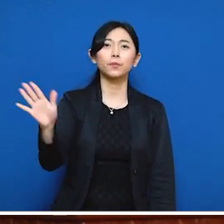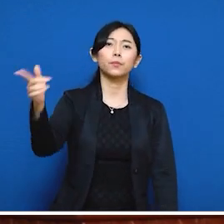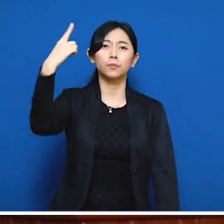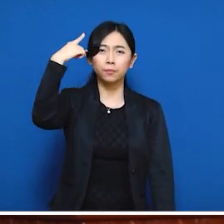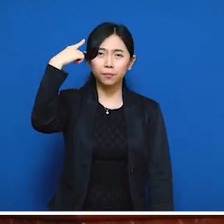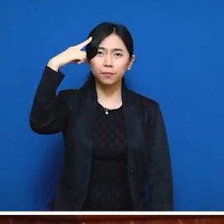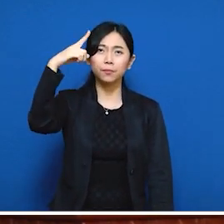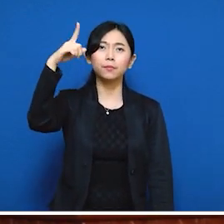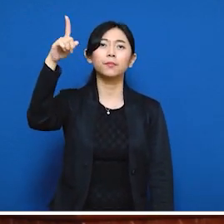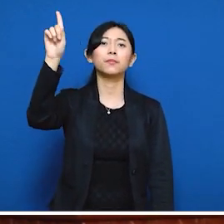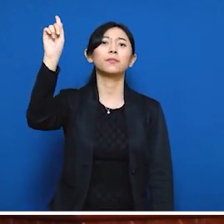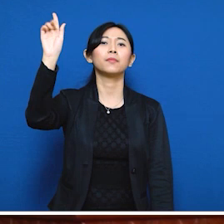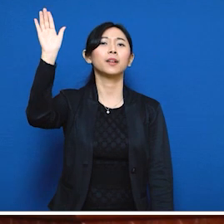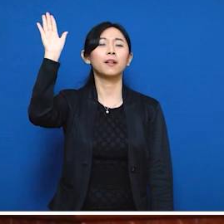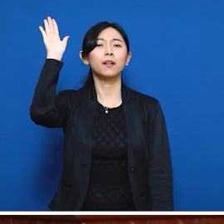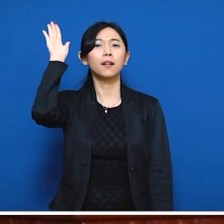untuk